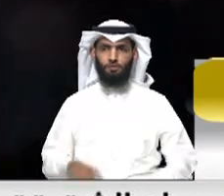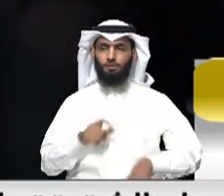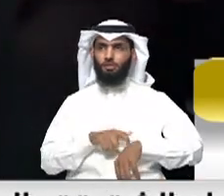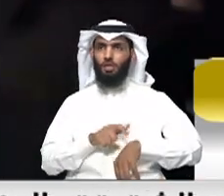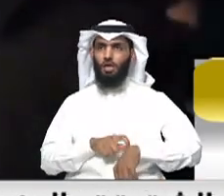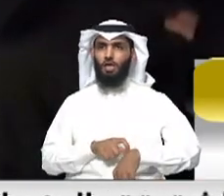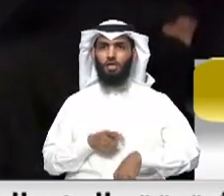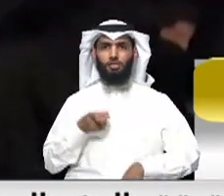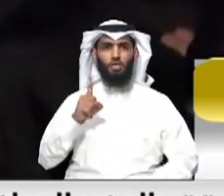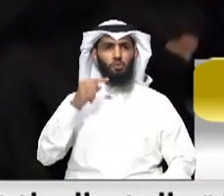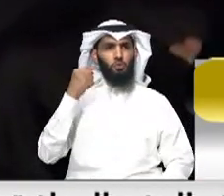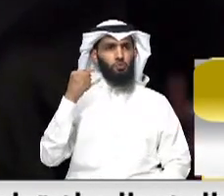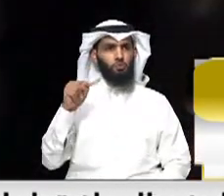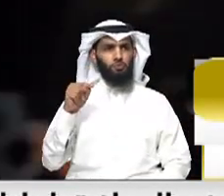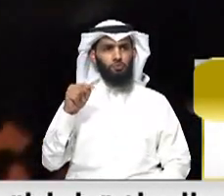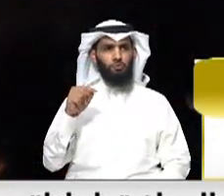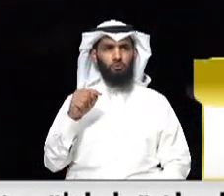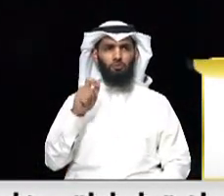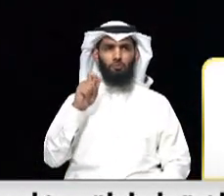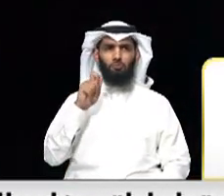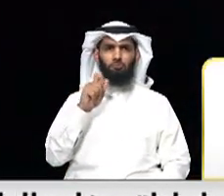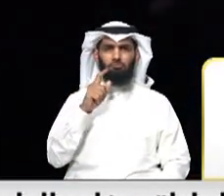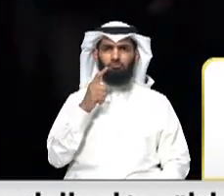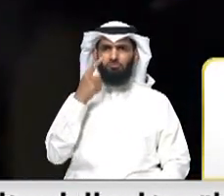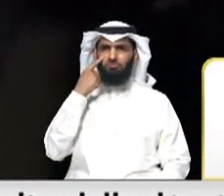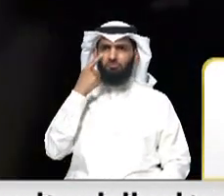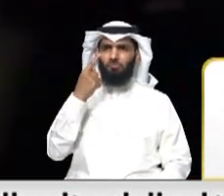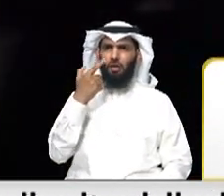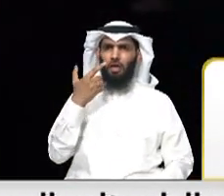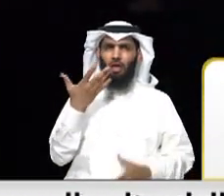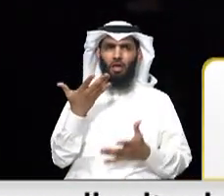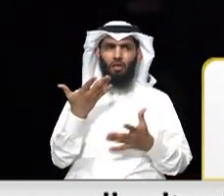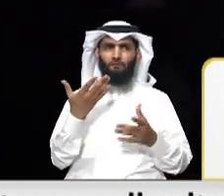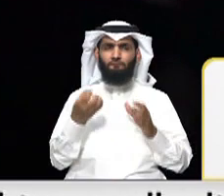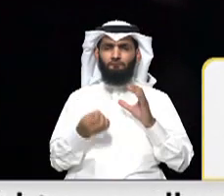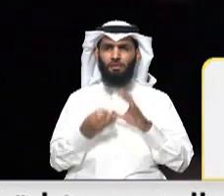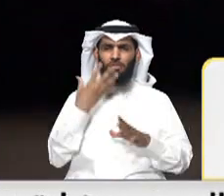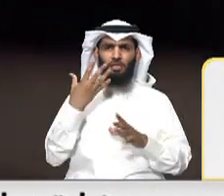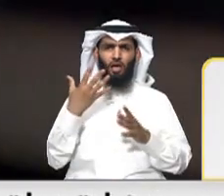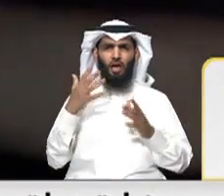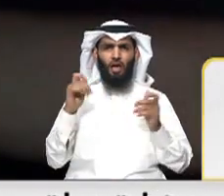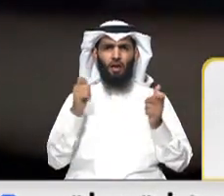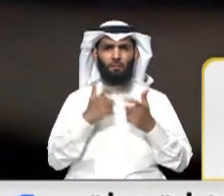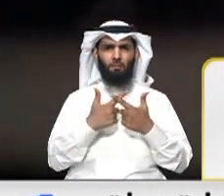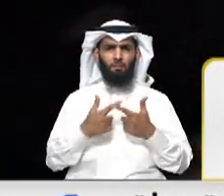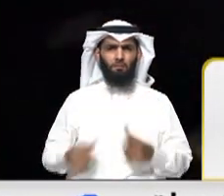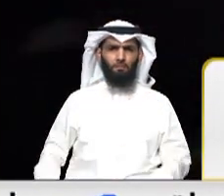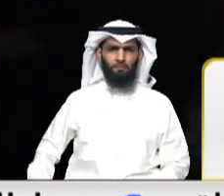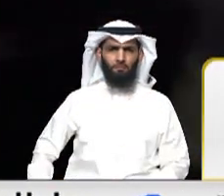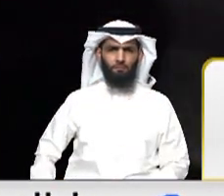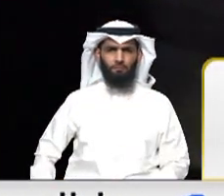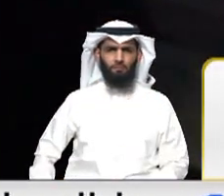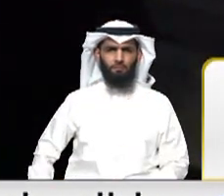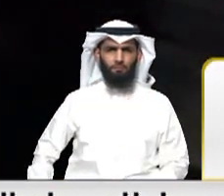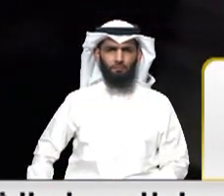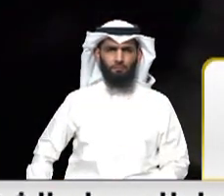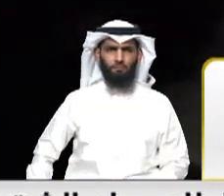11:30 اللي ما شفنا غير أول خطة هنا اللي نقدم في مين الخطة الثانية لقينا حالنا إيش تحت على